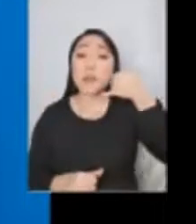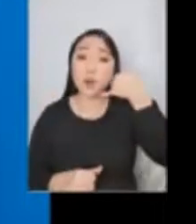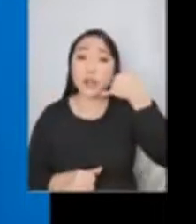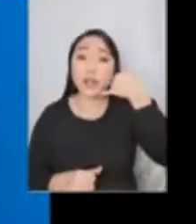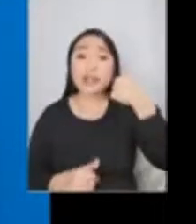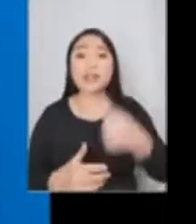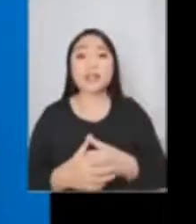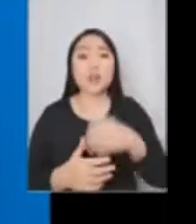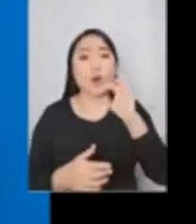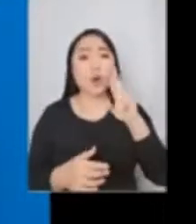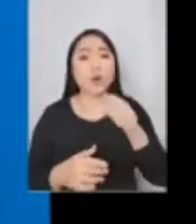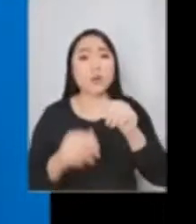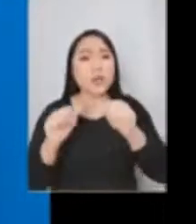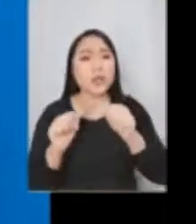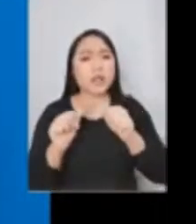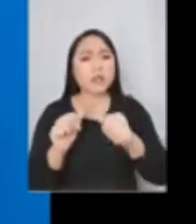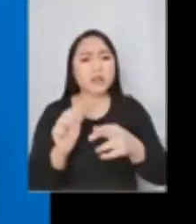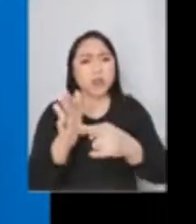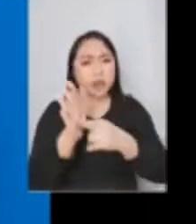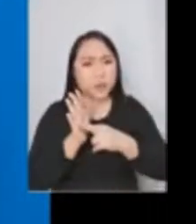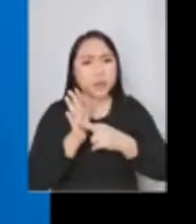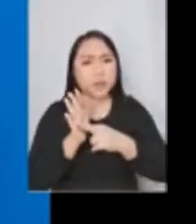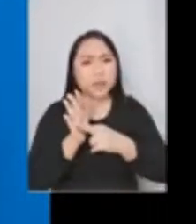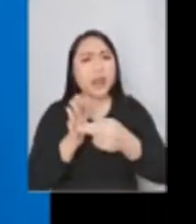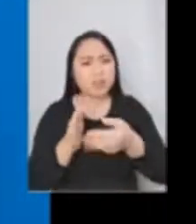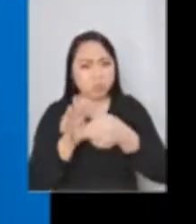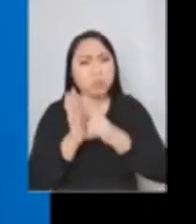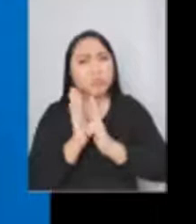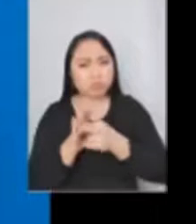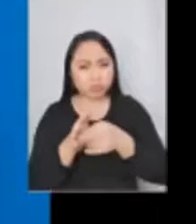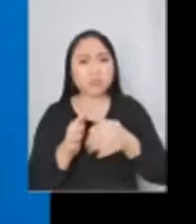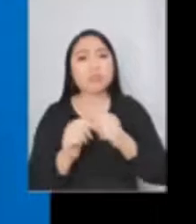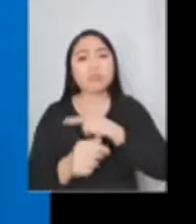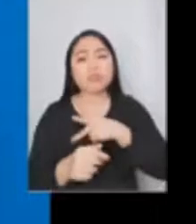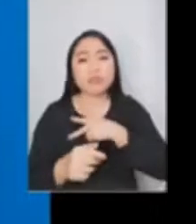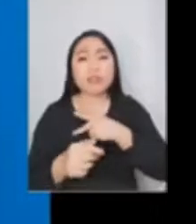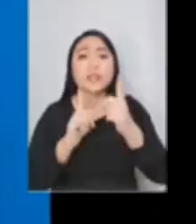email. Okay. Sige, papakita ko po sa inyo yung sa